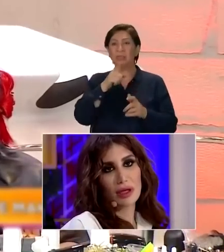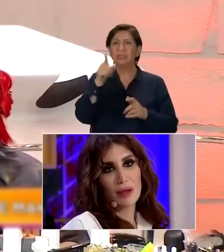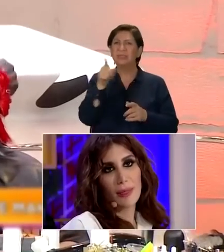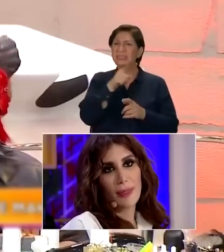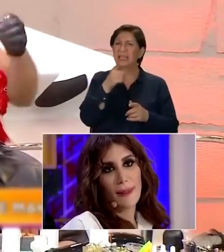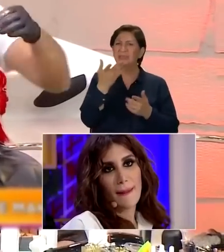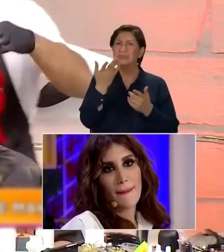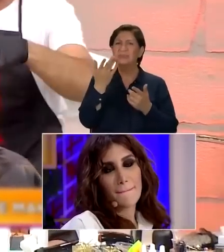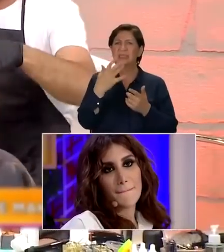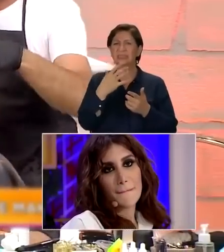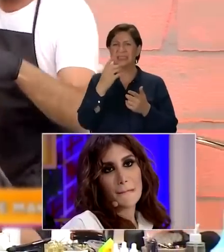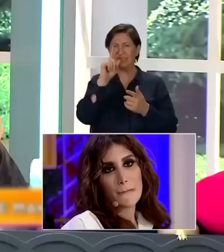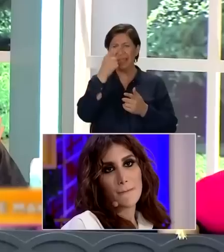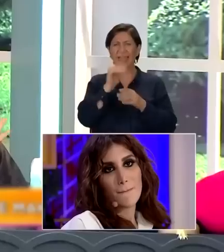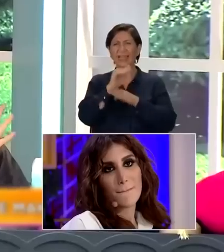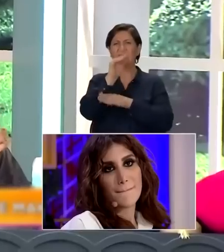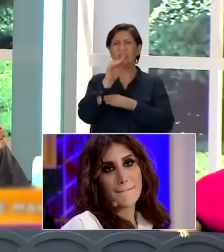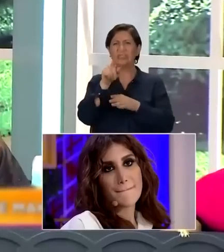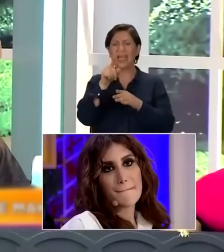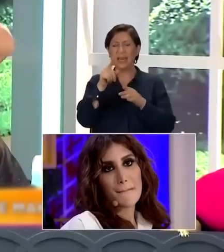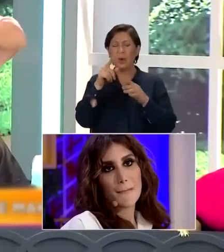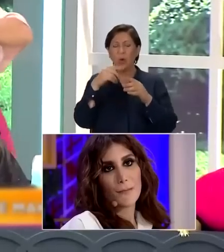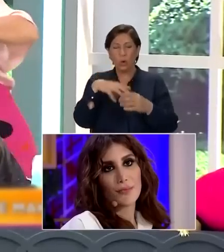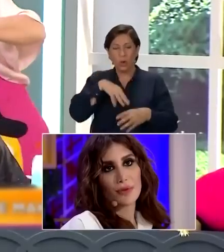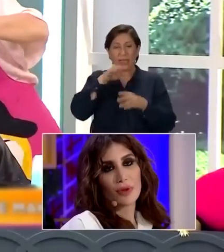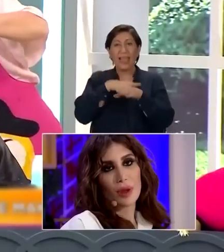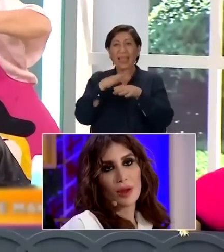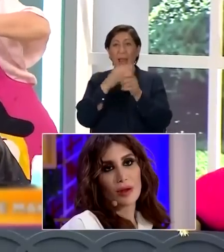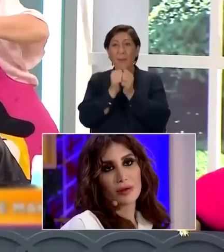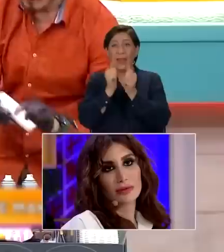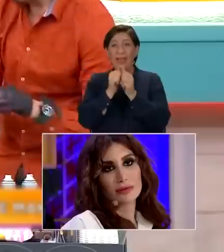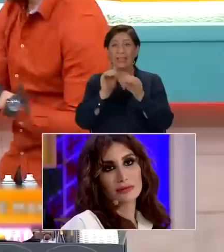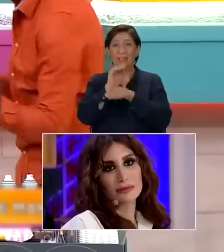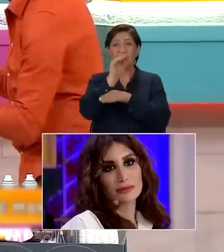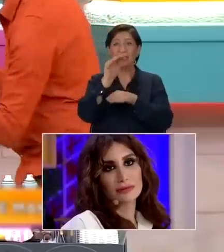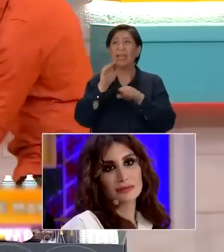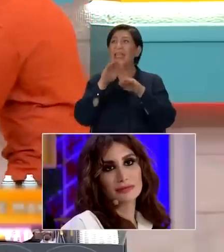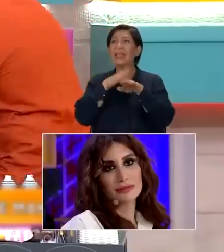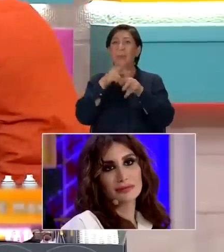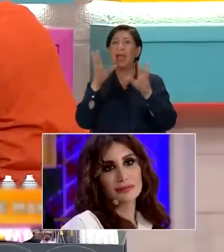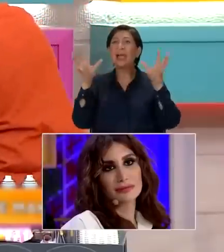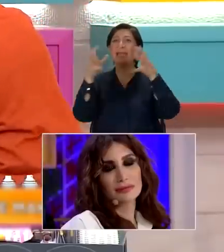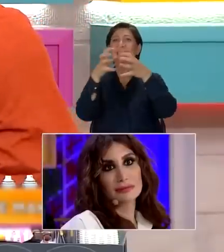hayat eşini bulma ya. Tek yaşa. Sen, canım. Mau. Kedilerle yaşa. Mau.